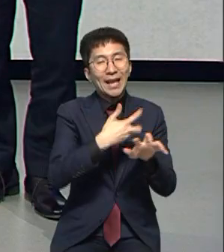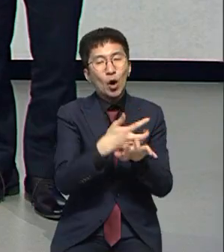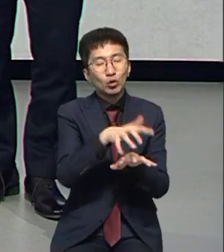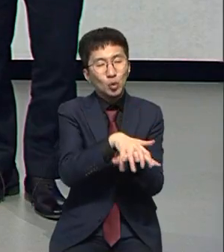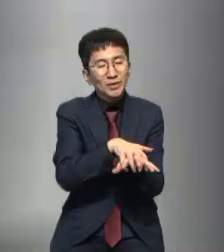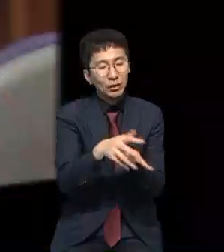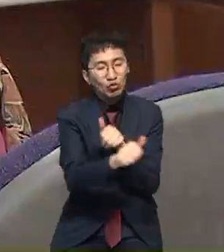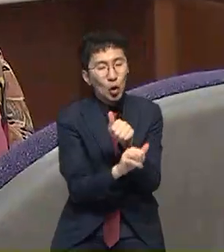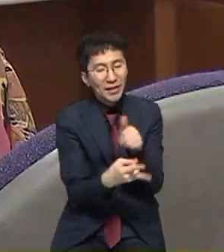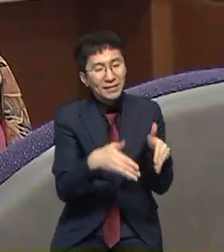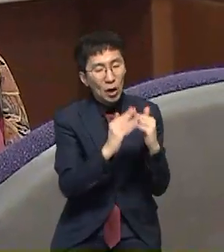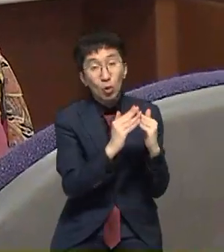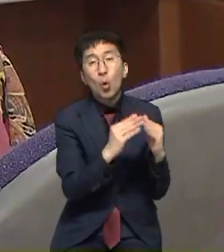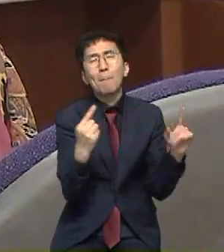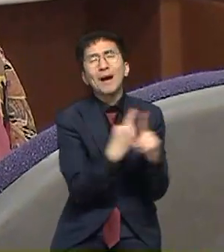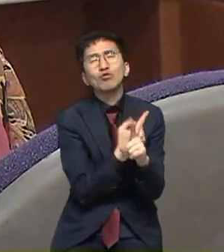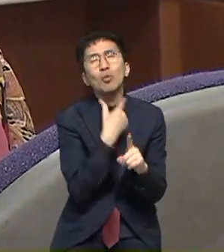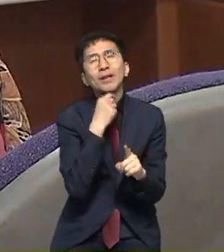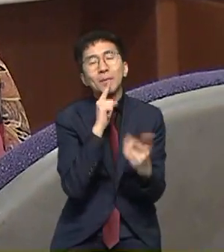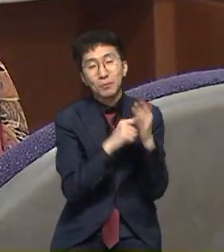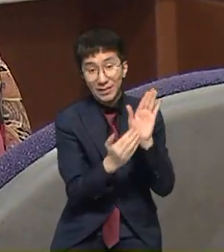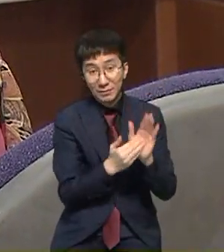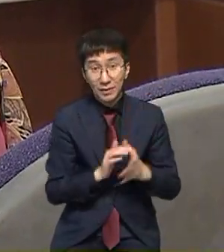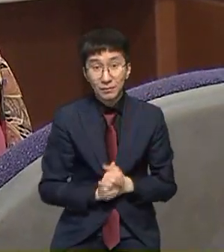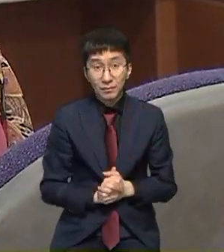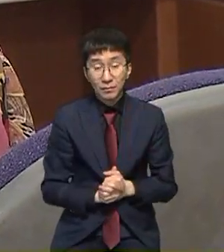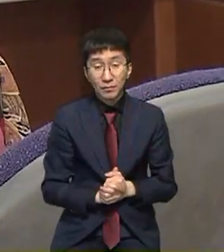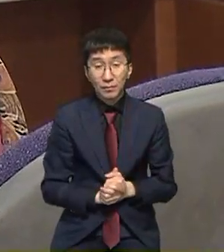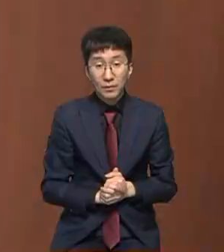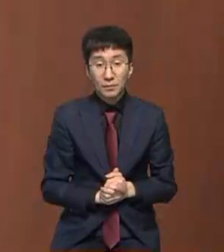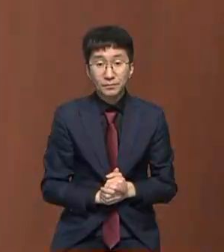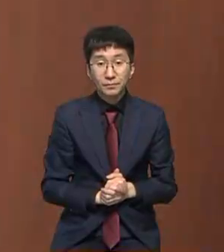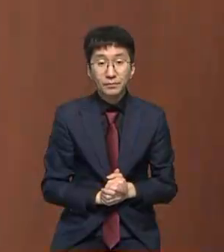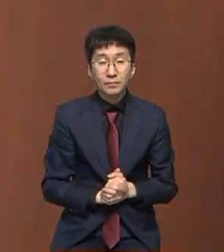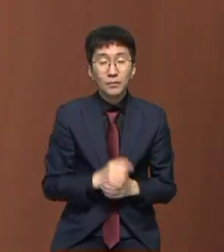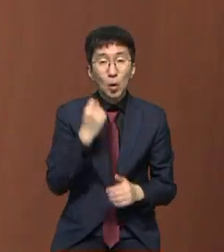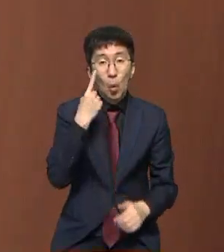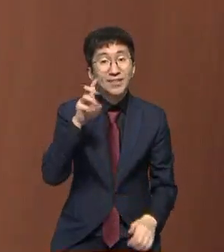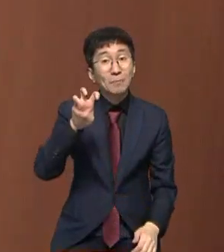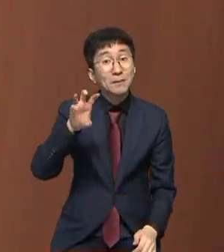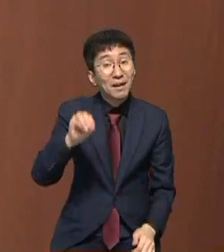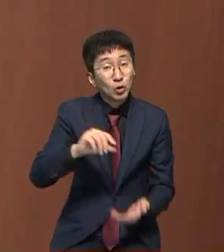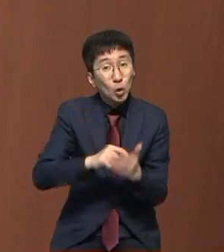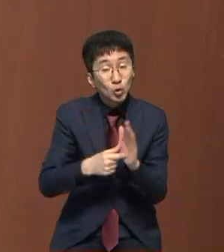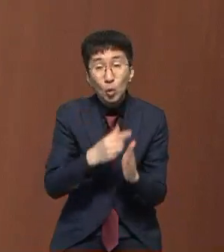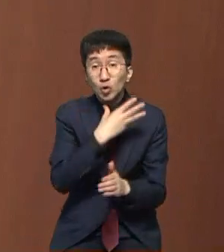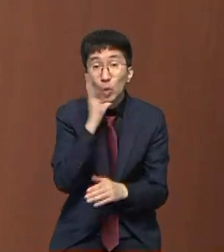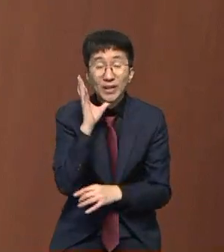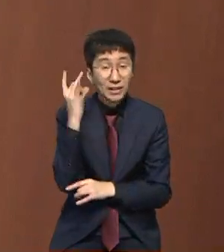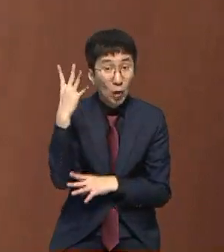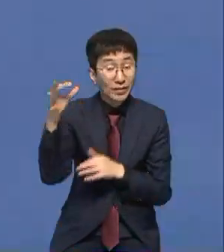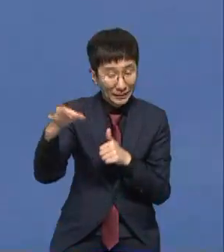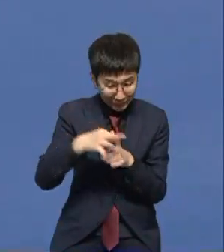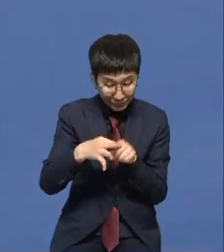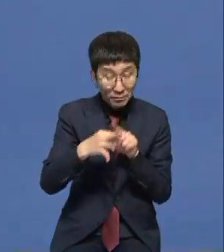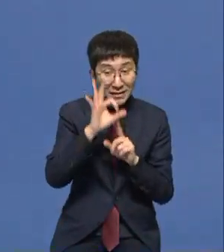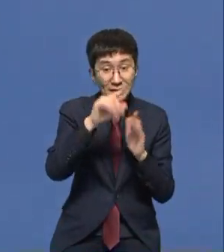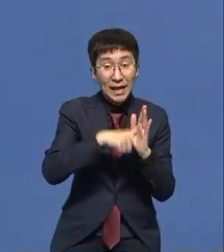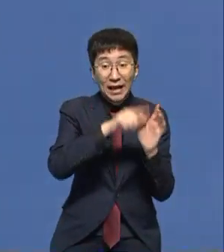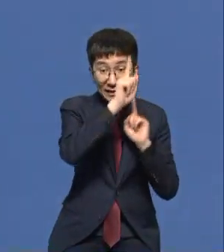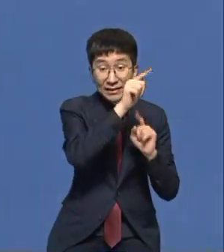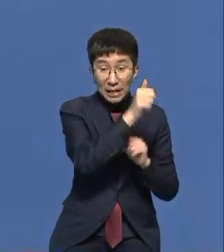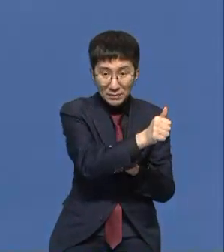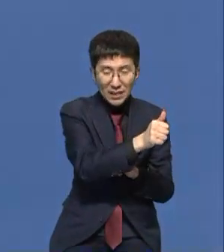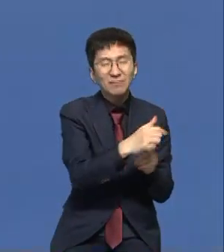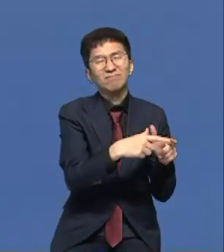했습니다. 다만 소득 하위 70%가 대상인 월 30만 원의 노인 기초연금에 대해선 이재명 후보는